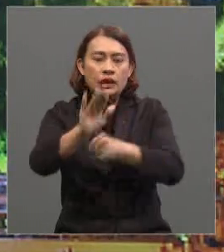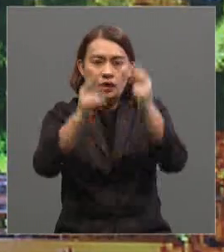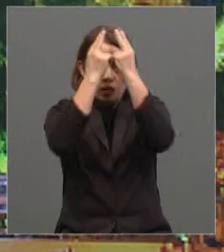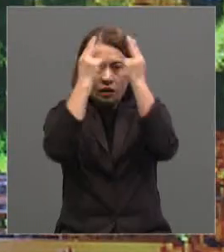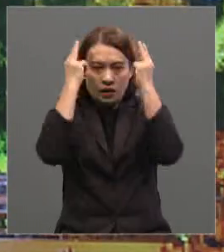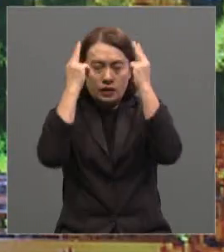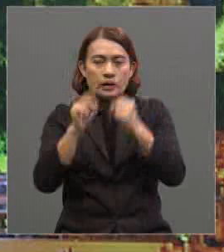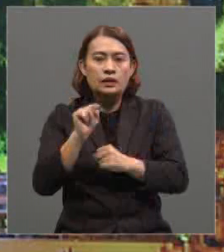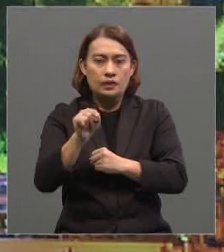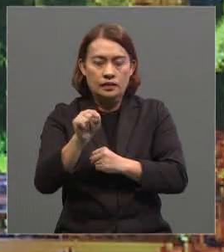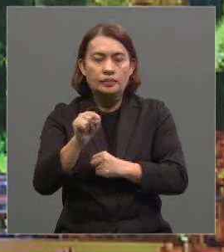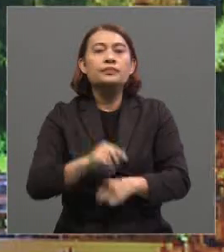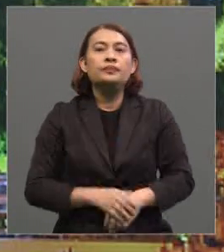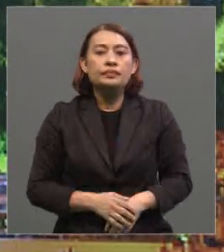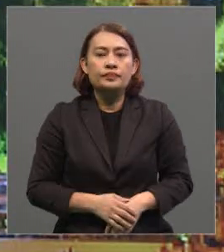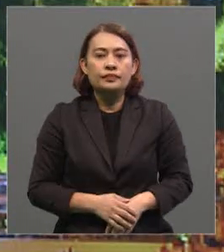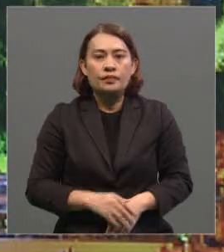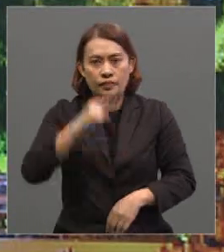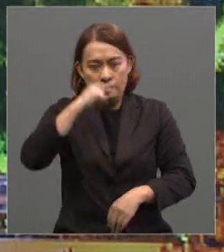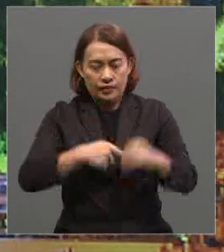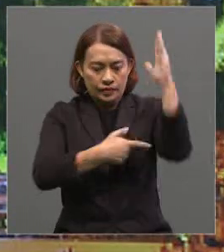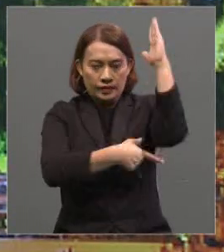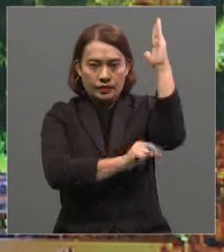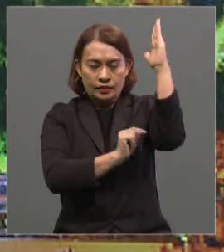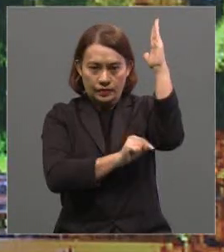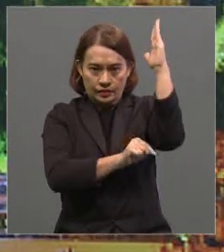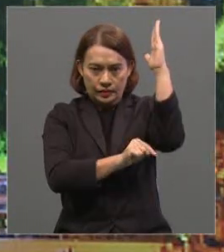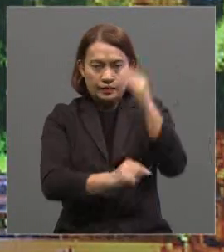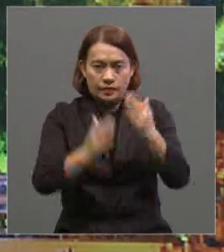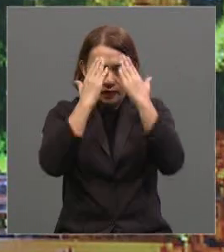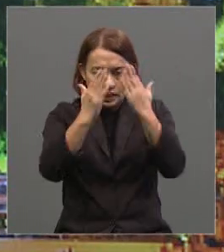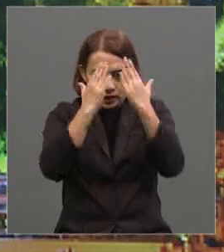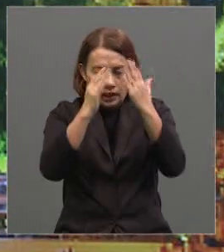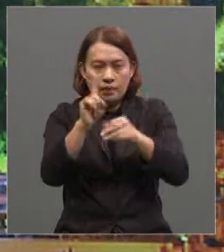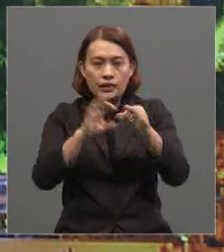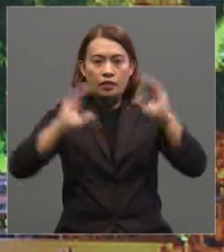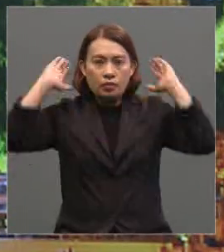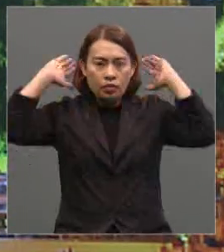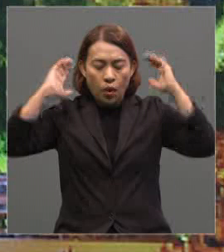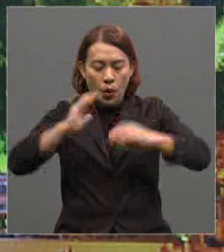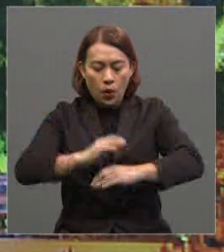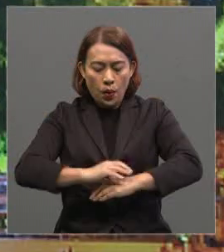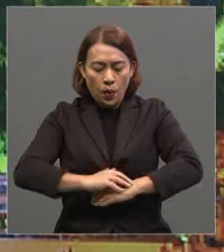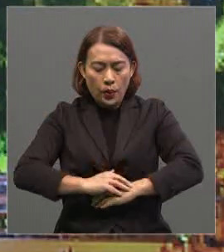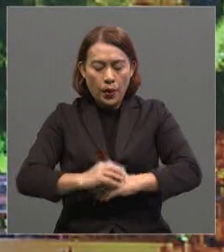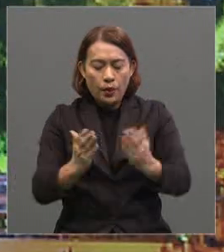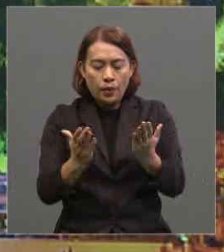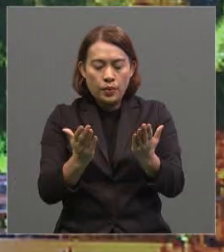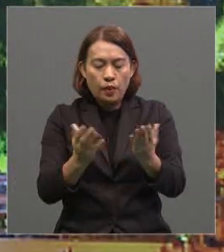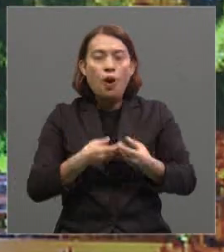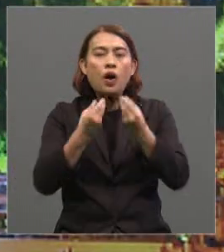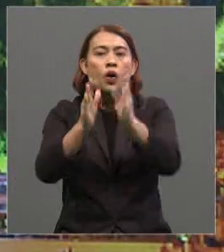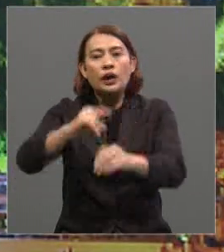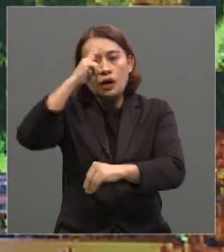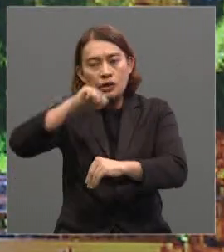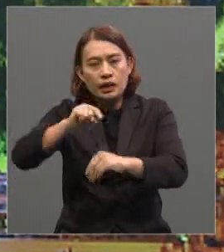ศในประเทศไทยอย่างที่จังหวัดปัตตานีนะครับทางพี่น้องชาวไทยมุสลิมก็ได้มีการร่วมกันละหมาดเพื่อที่จะขอพรให้กับตัวประกันชาวไทยปล